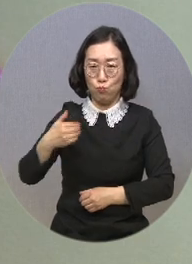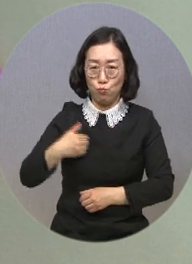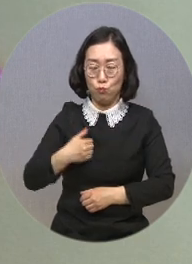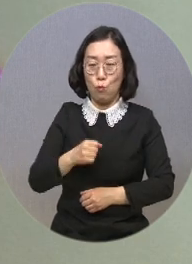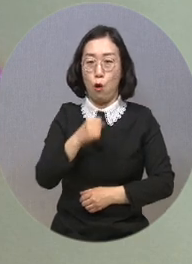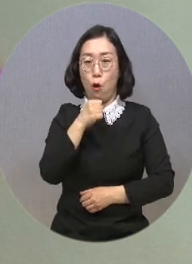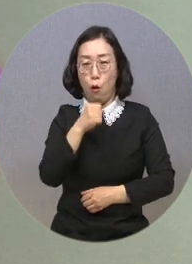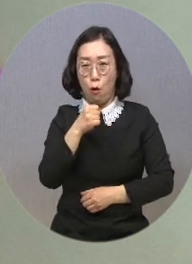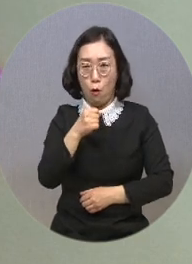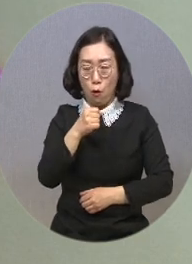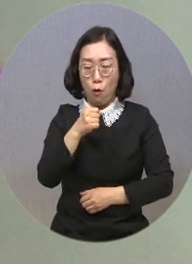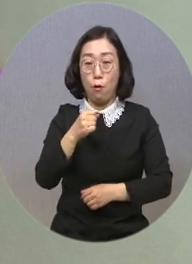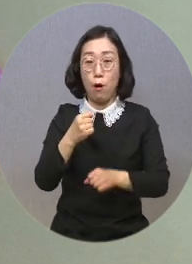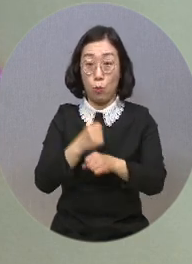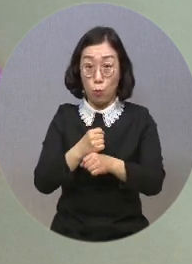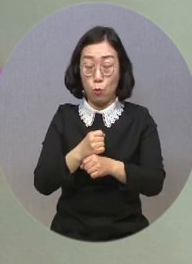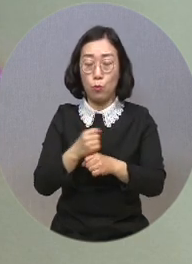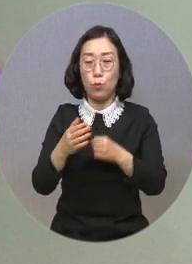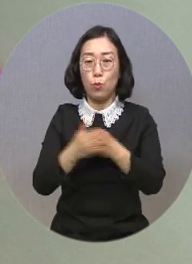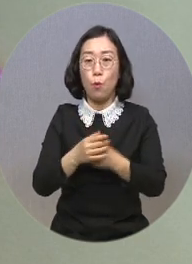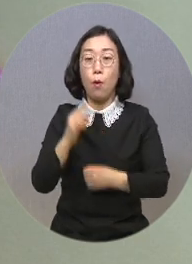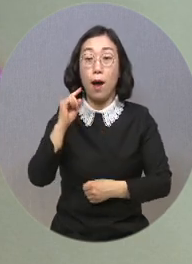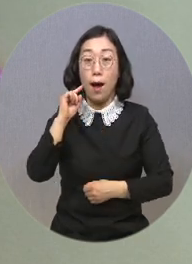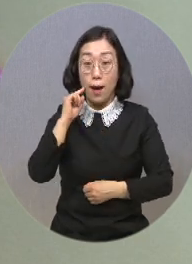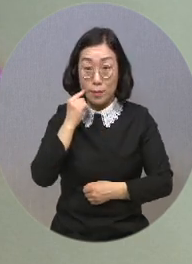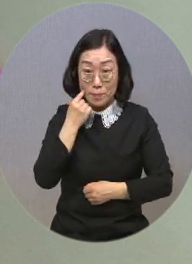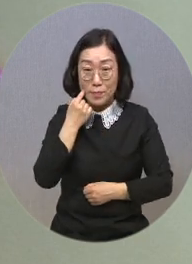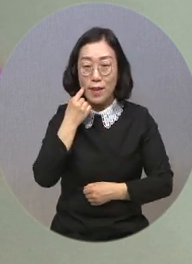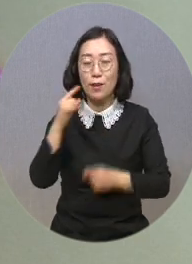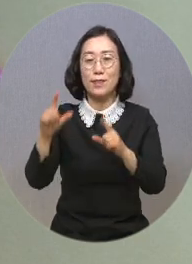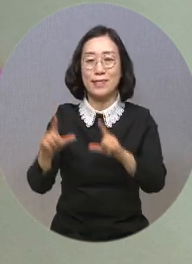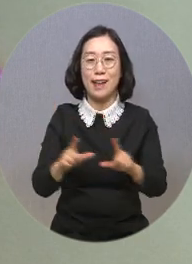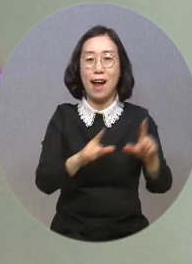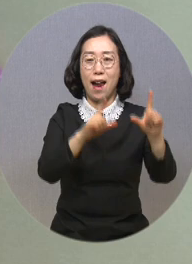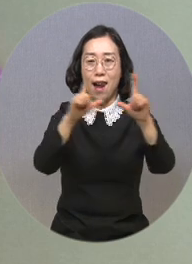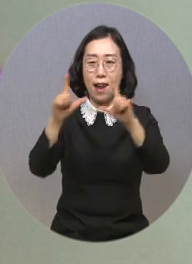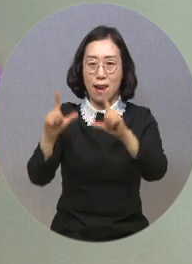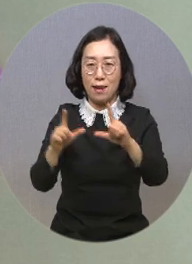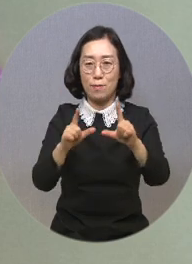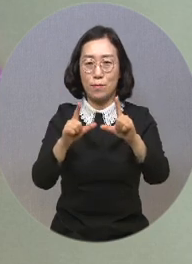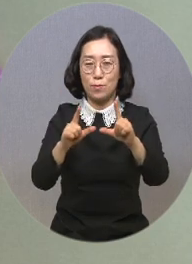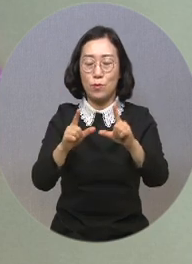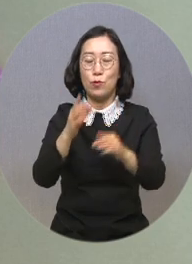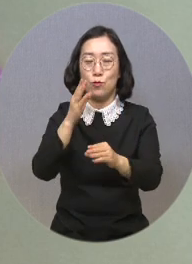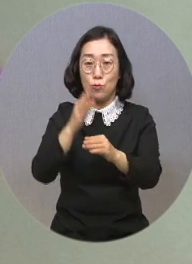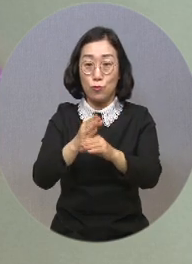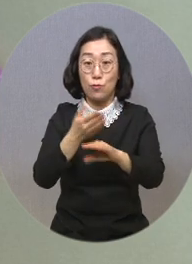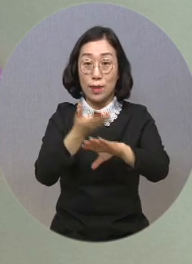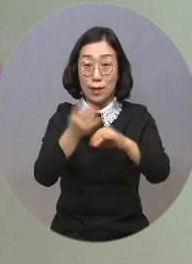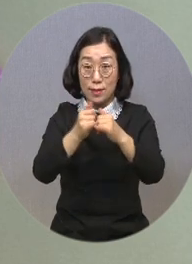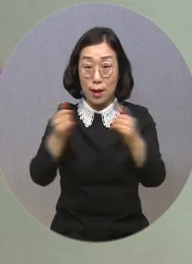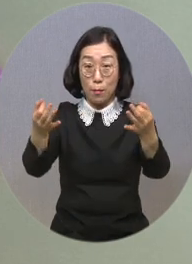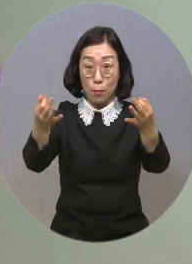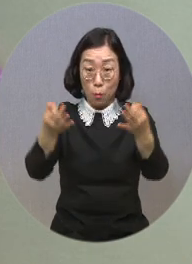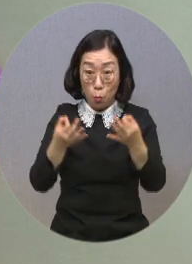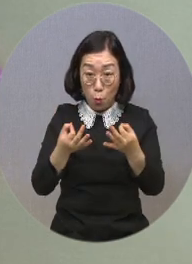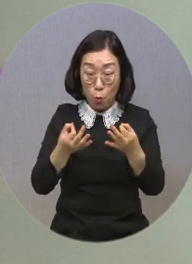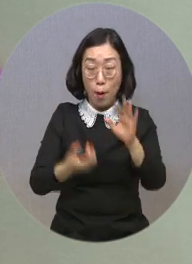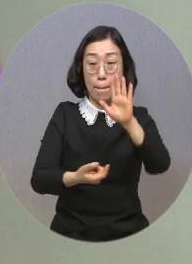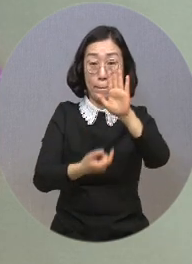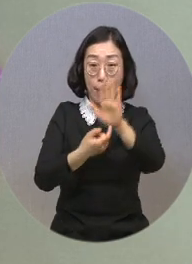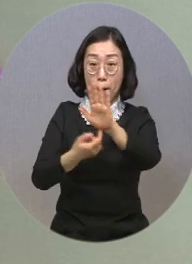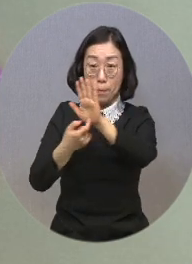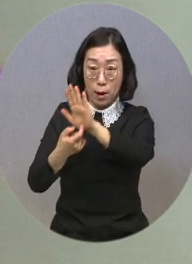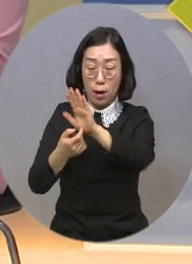나의 소신을 밝히고 이제는 아름다운 삶을 살고 있는 나 자신을 많은 분들에게 지금은 어필하고 있거든요.